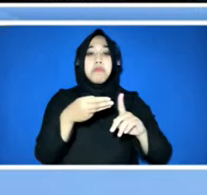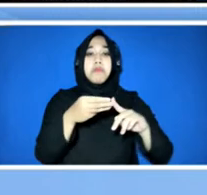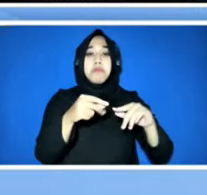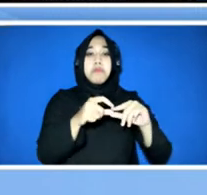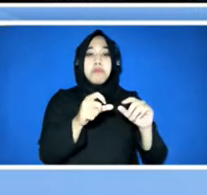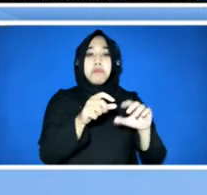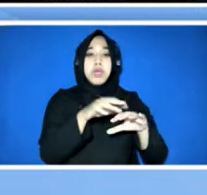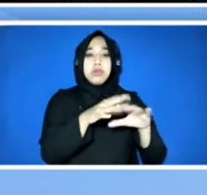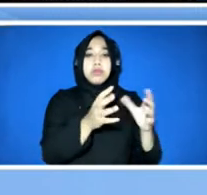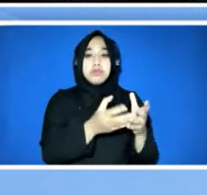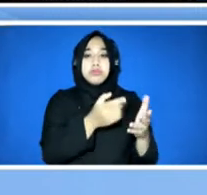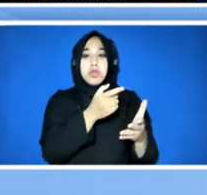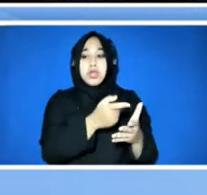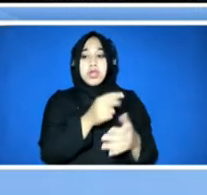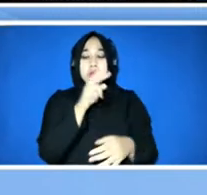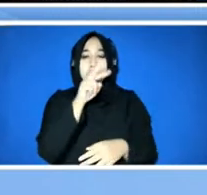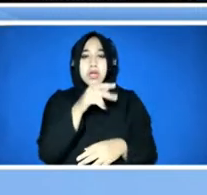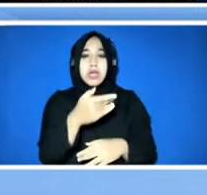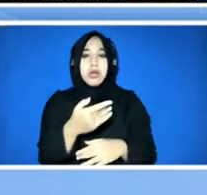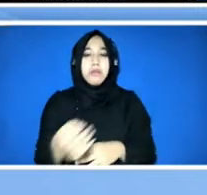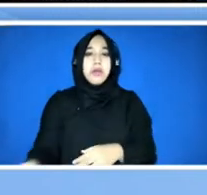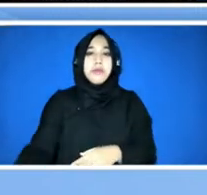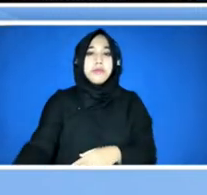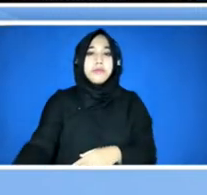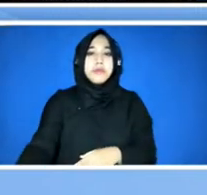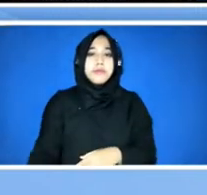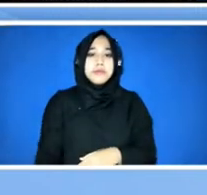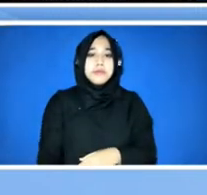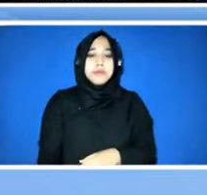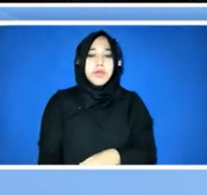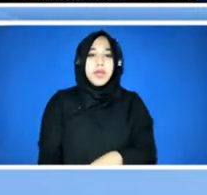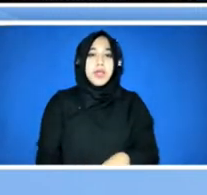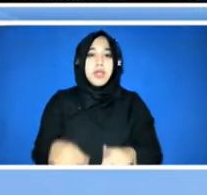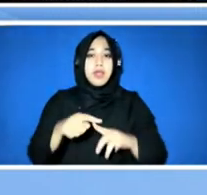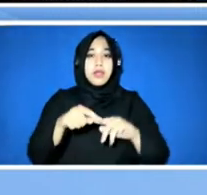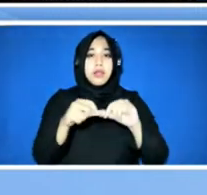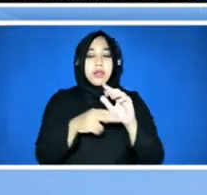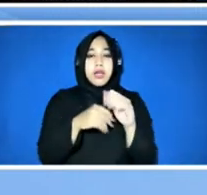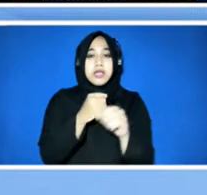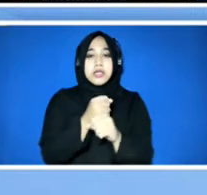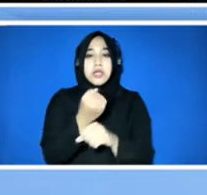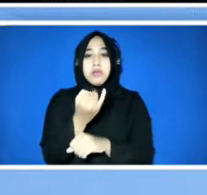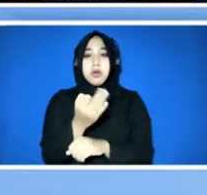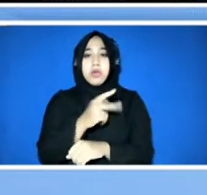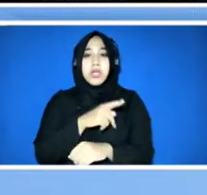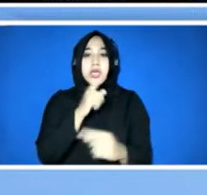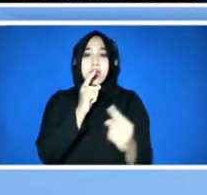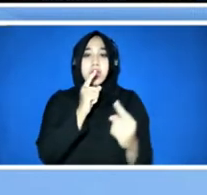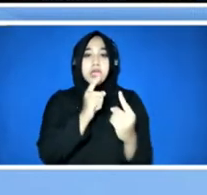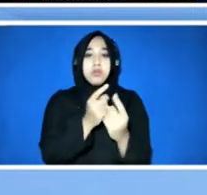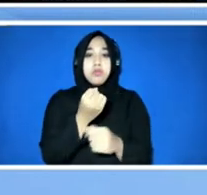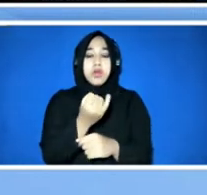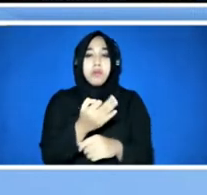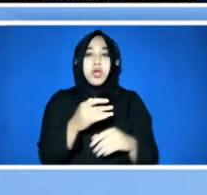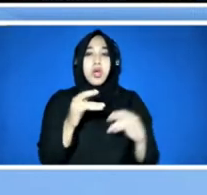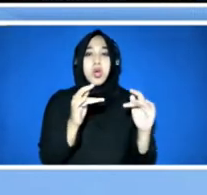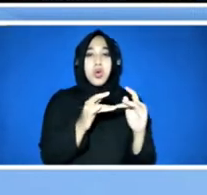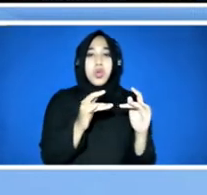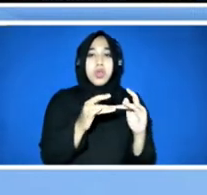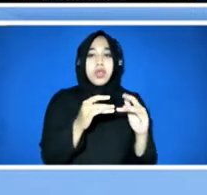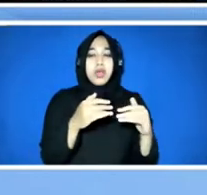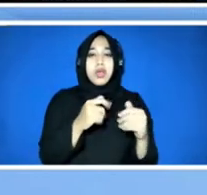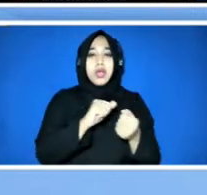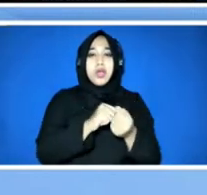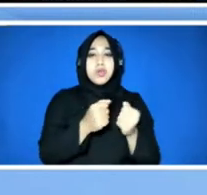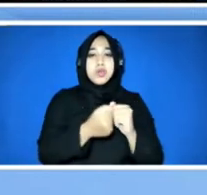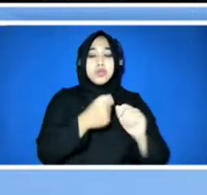apa, tracing-nya berapa, satu kontak erat, kita menemukan berapa kontak, satu kasus positif, kita menemukan berapa kontak erat,